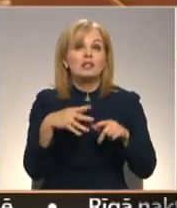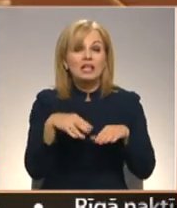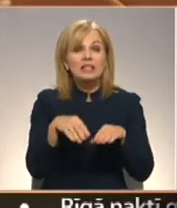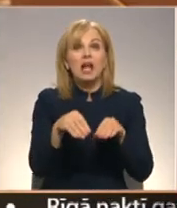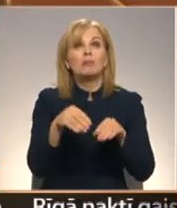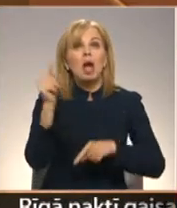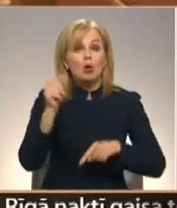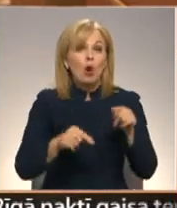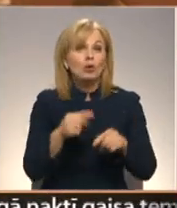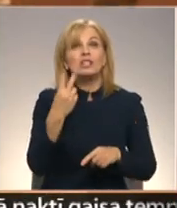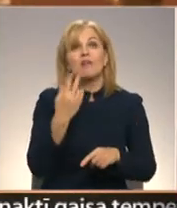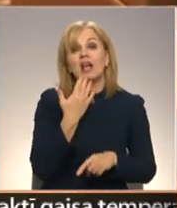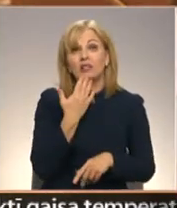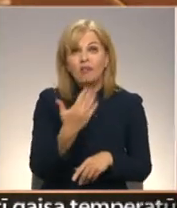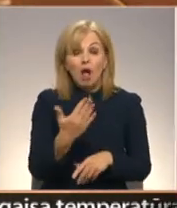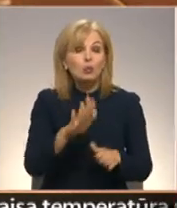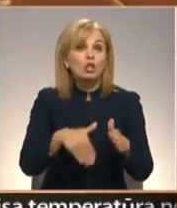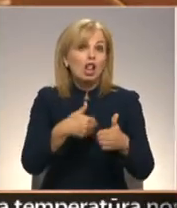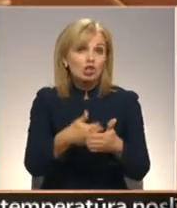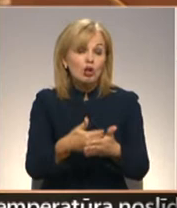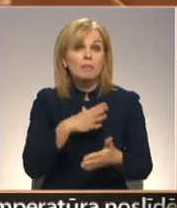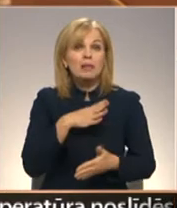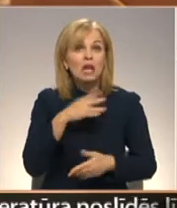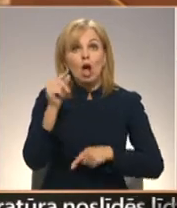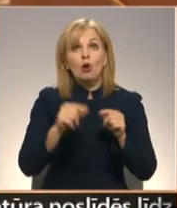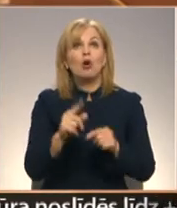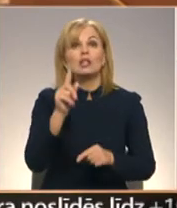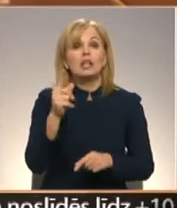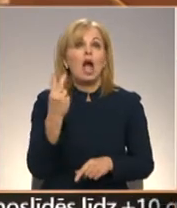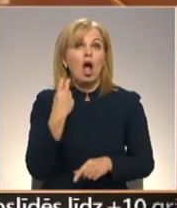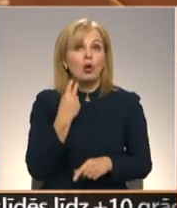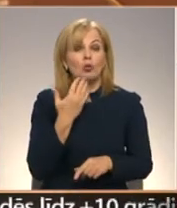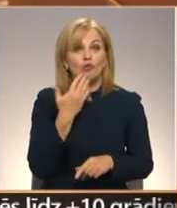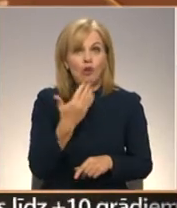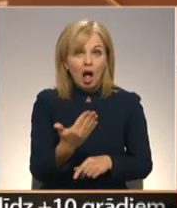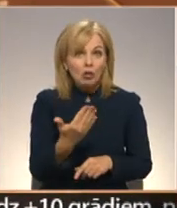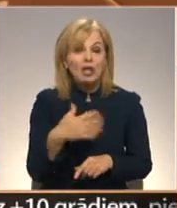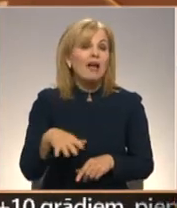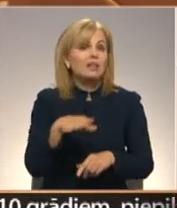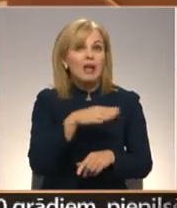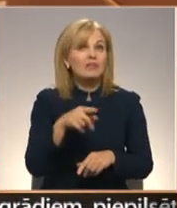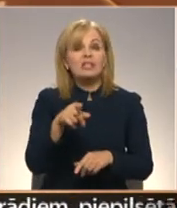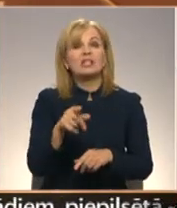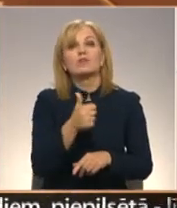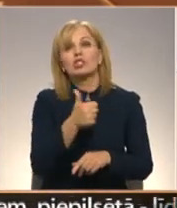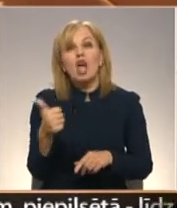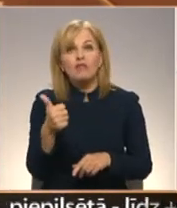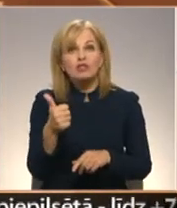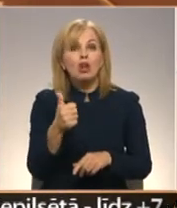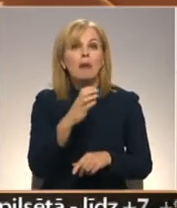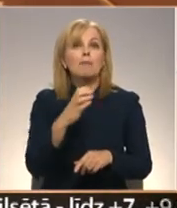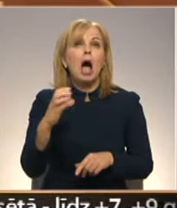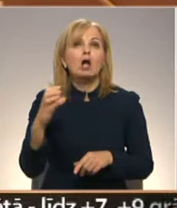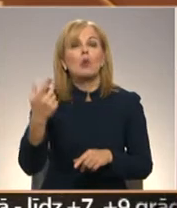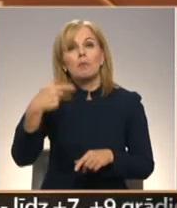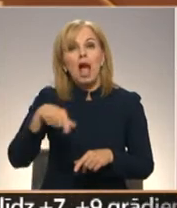to kongresu divu valodīgi, jo līdz šim vienmēr bija kongresa tikai angļu valodā. Un ne visiem sevišķi tādiem, kas padomu laikos,